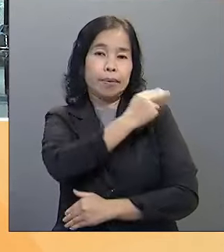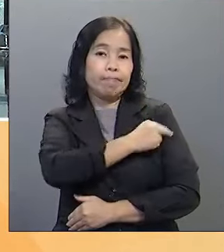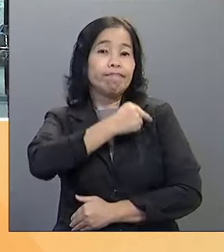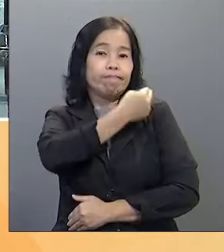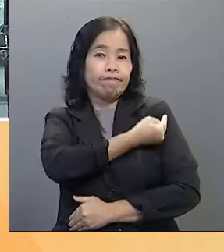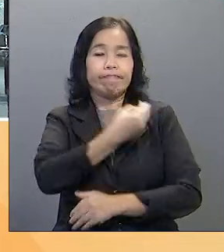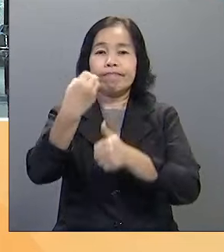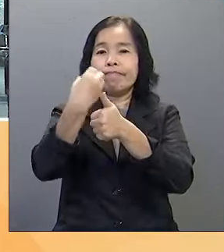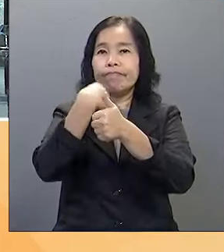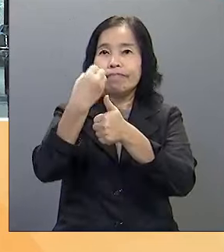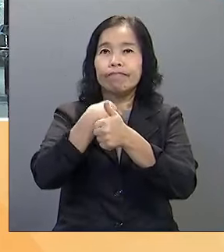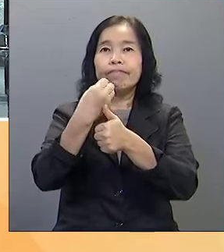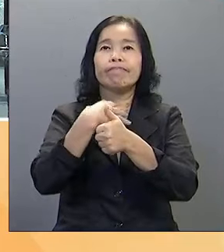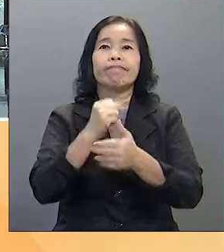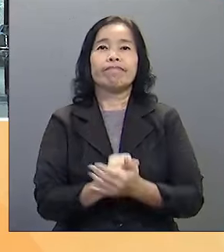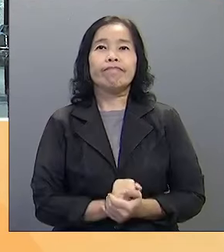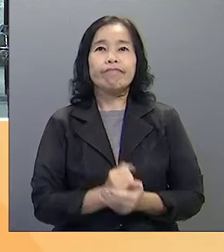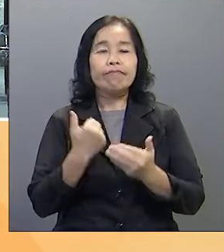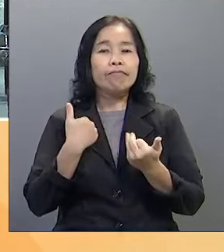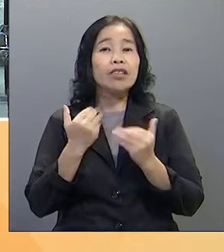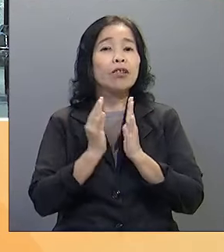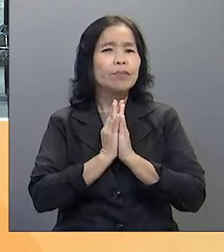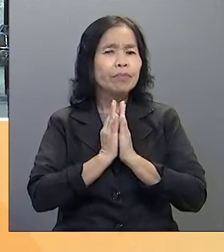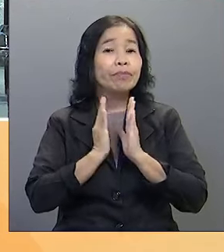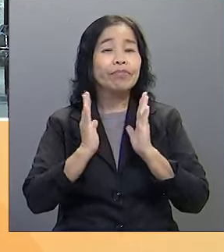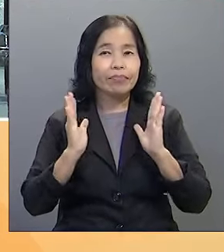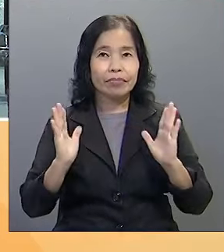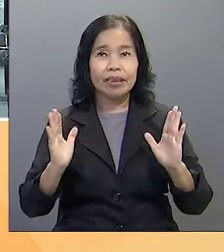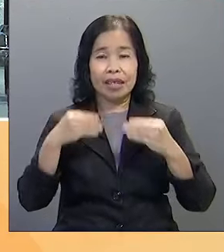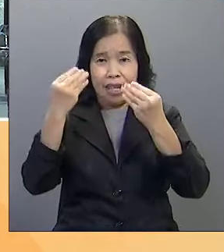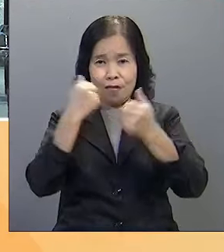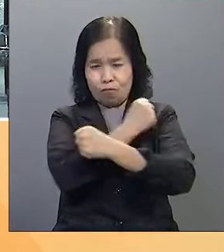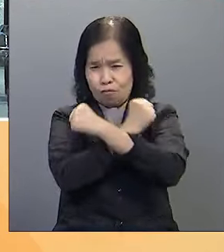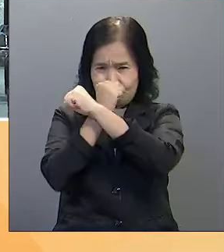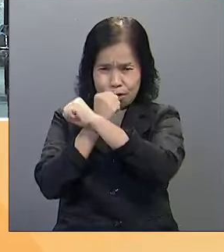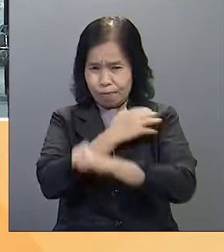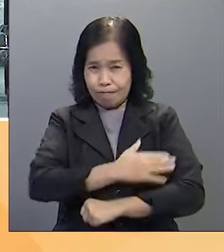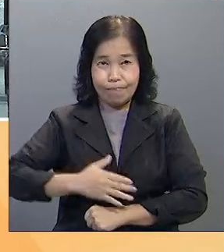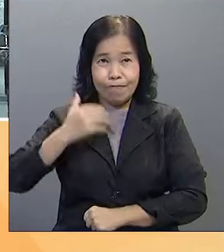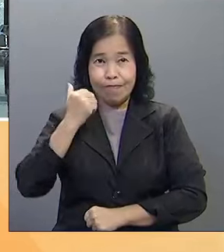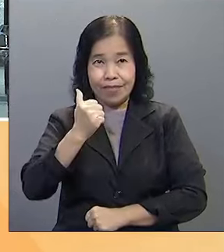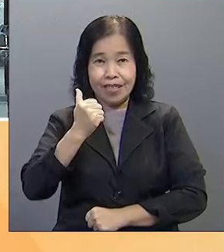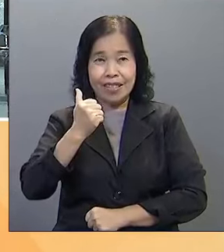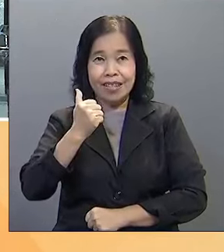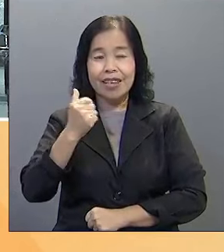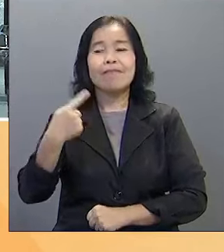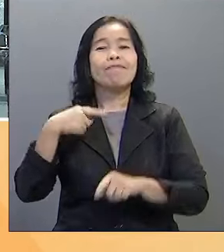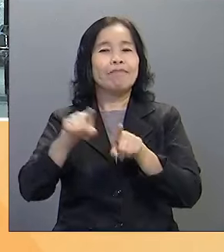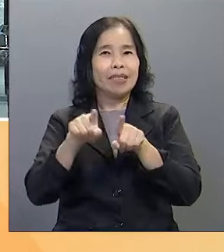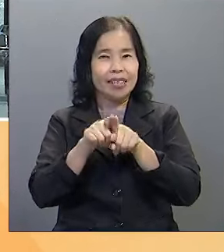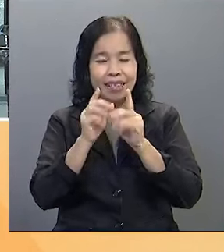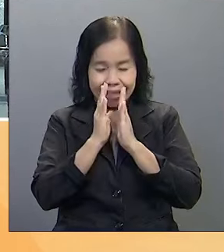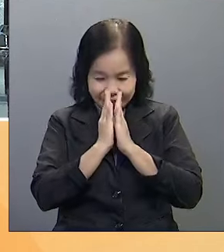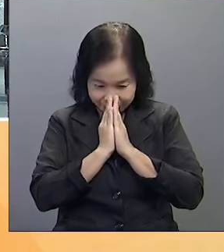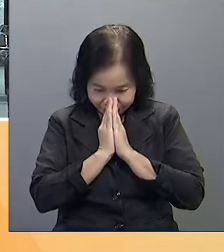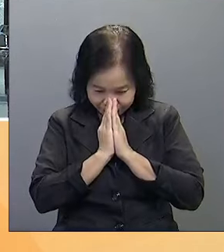ากๆเลย ใช่ค่ะขอบคุณอาจารย์ใช่ค่ะขอบพระคุณอาจารย์ป๊อปสุภลักษณ์เข็มทองด้วยนะคะรักษาสุขภาพนะคะอาจารย์ สวัสดีครับ เช่นกันนะคะสวัสดีครับ สวัส